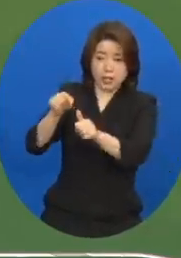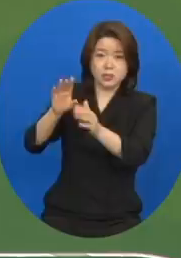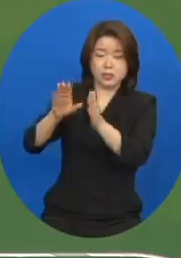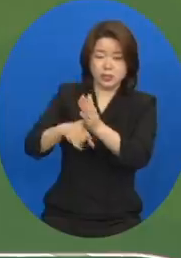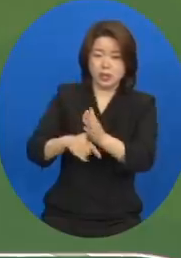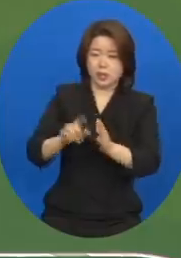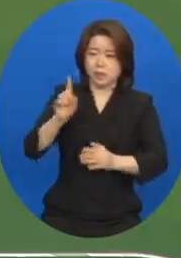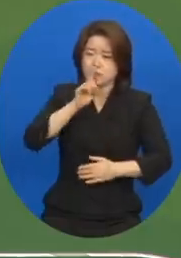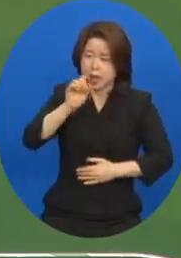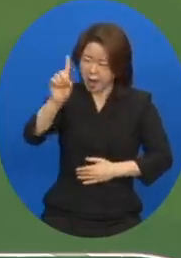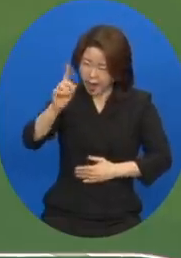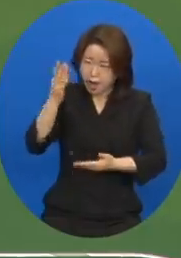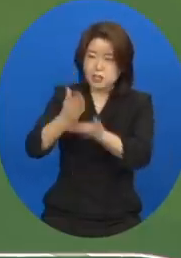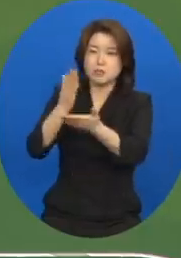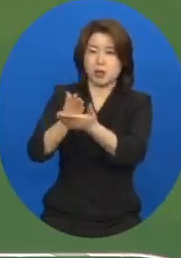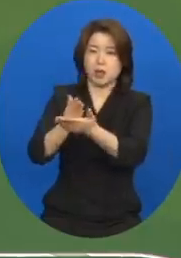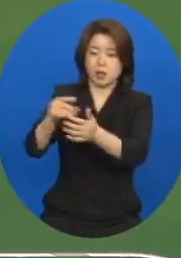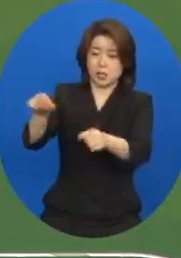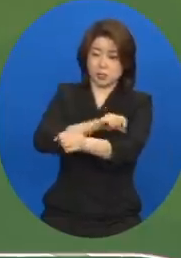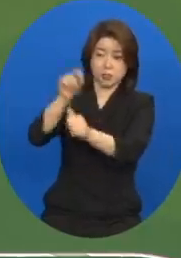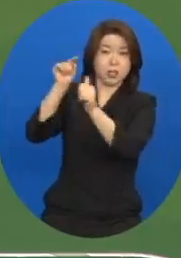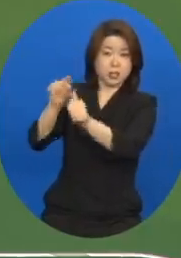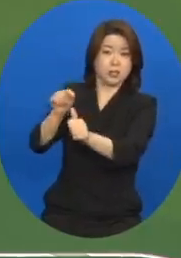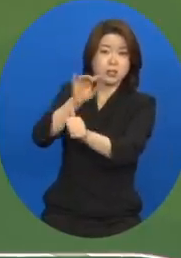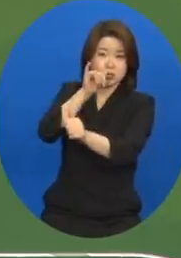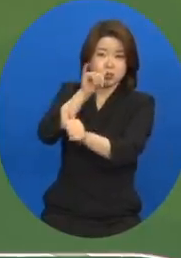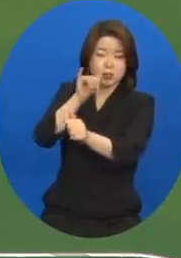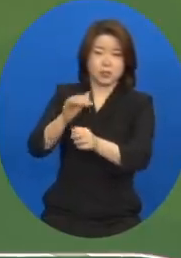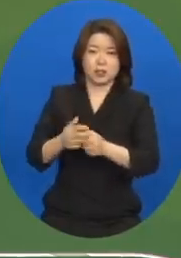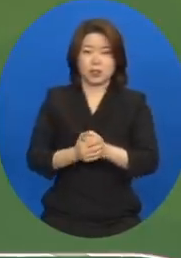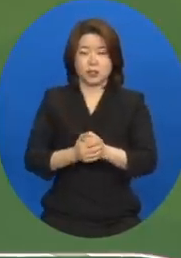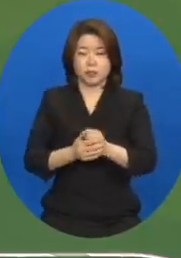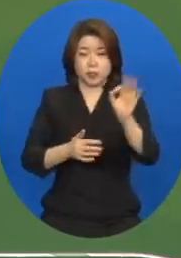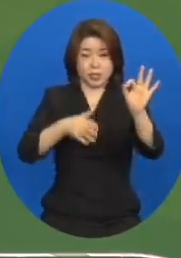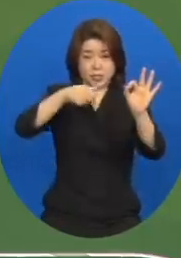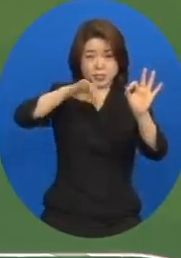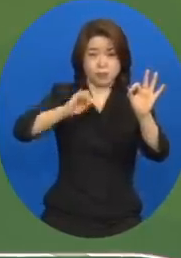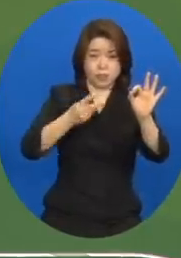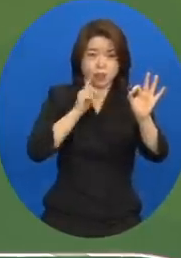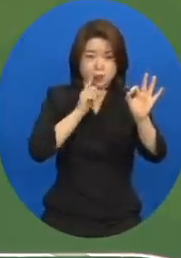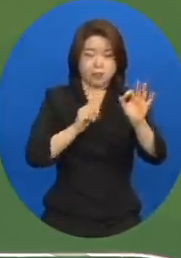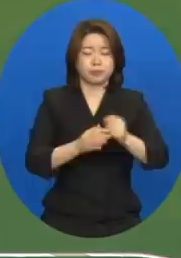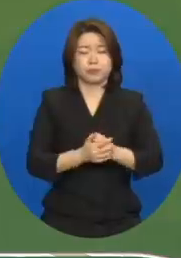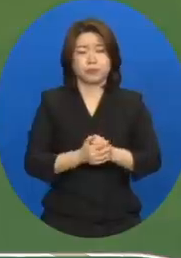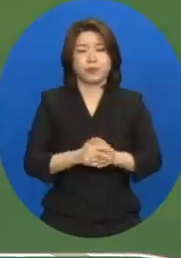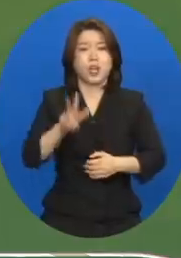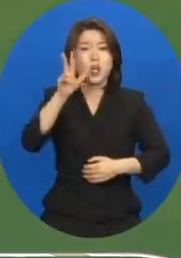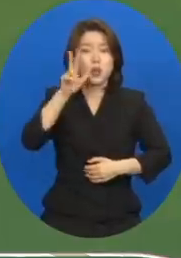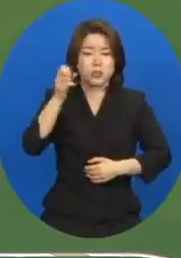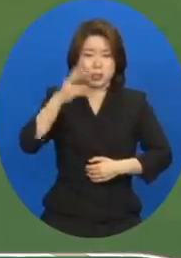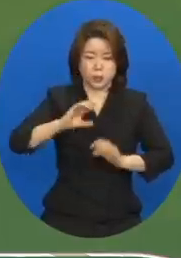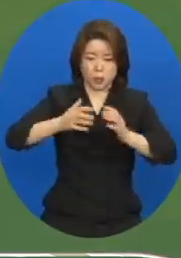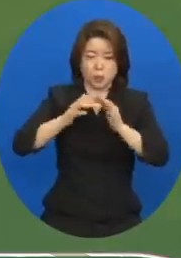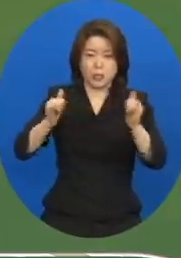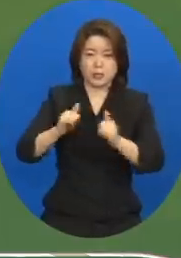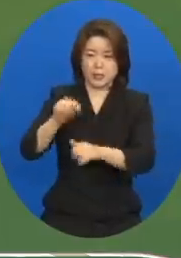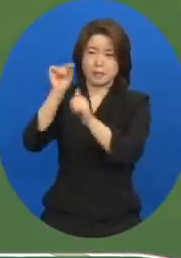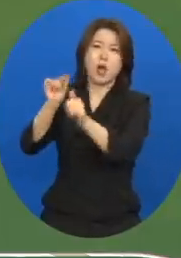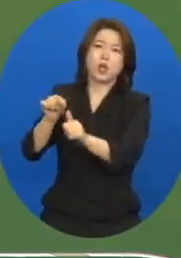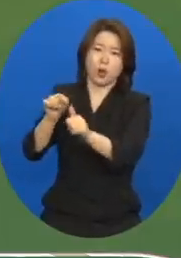마라 그런 특별한 지시를 합니다. 10절에 보면 여호수아가 또 백성에게